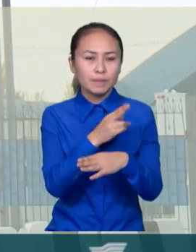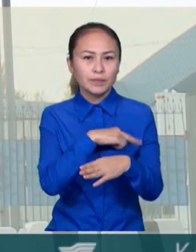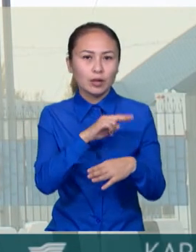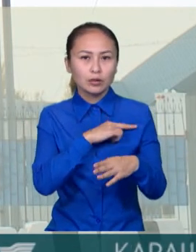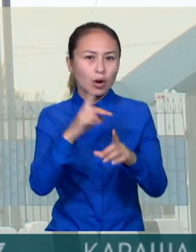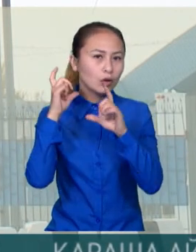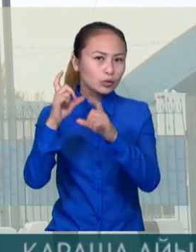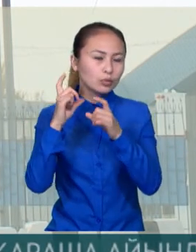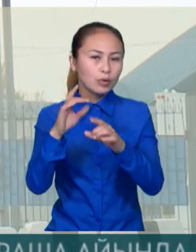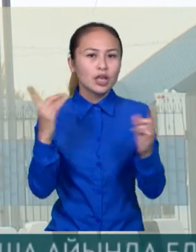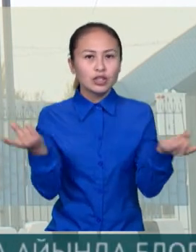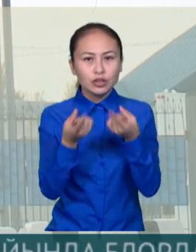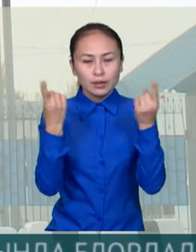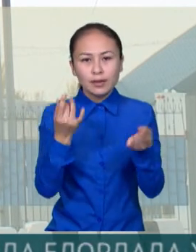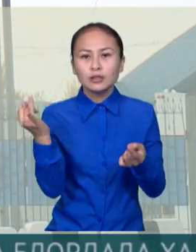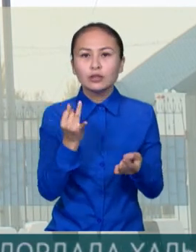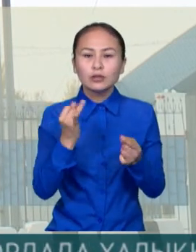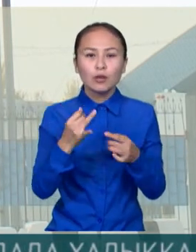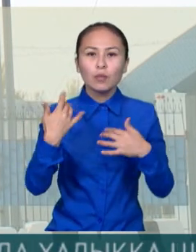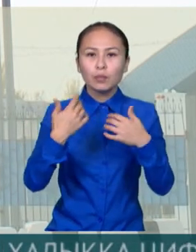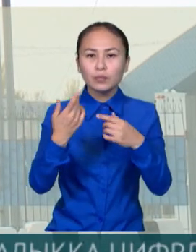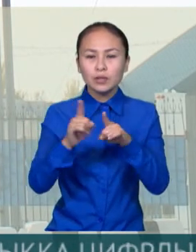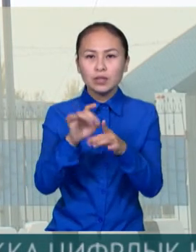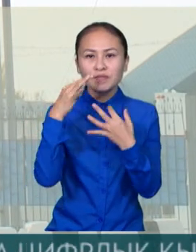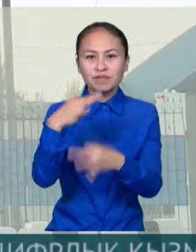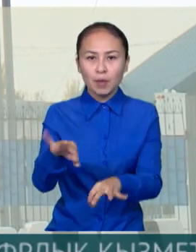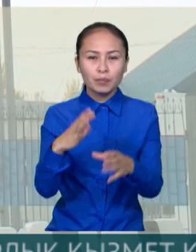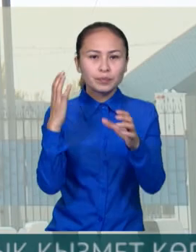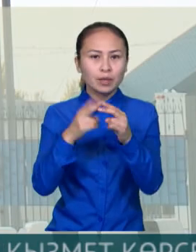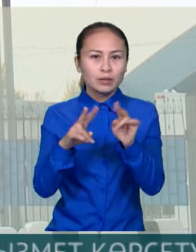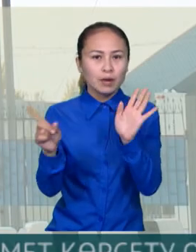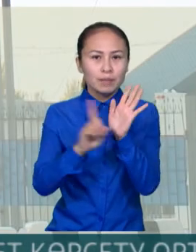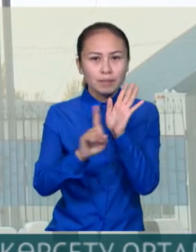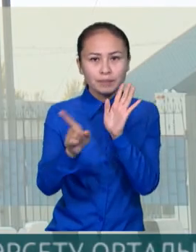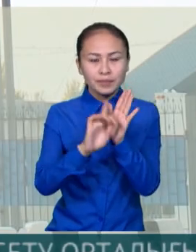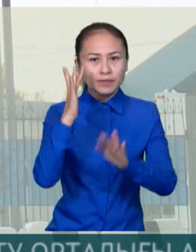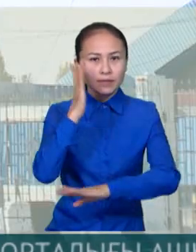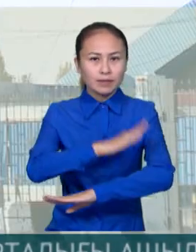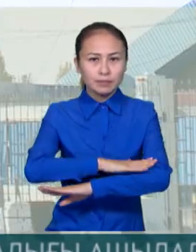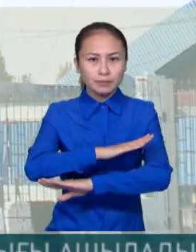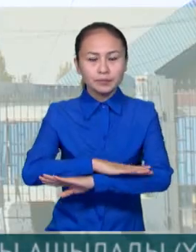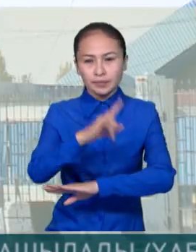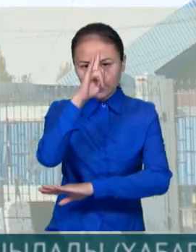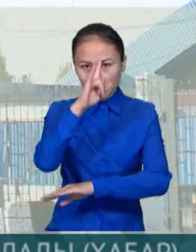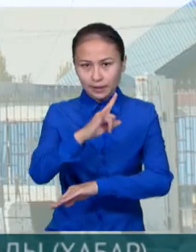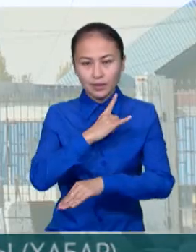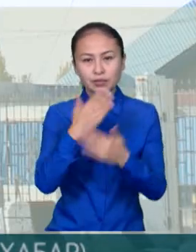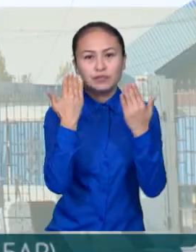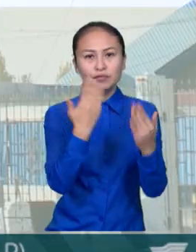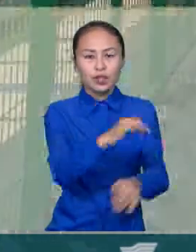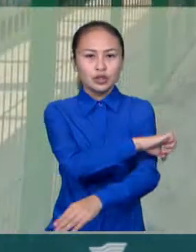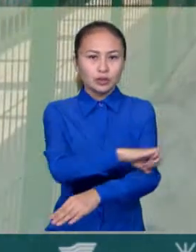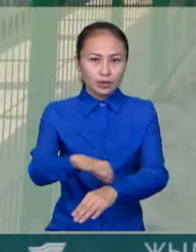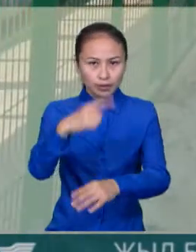тасымалдайтын автобустар, жеңіл және бос жүк көліктері шекараны кесіп өтудің басым тәртібіне ие. Қазақстан шекара қызметінің